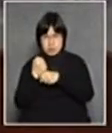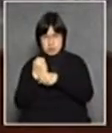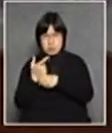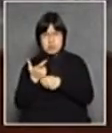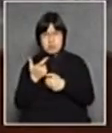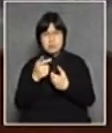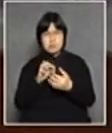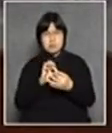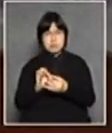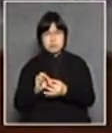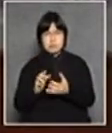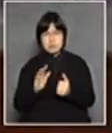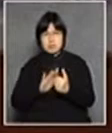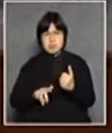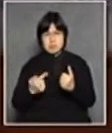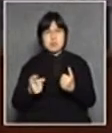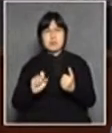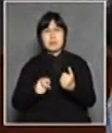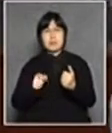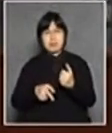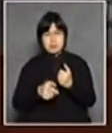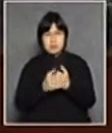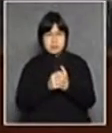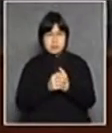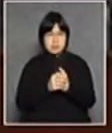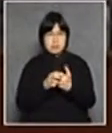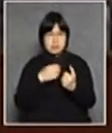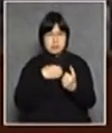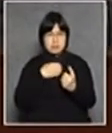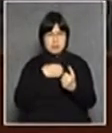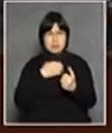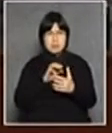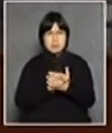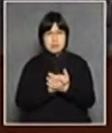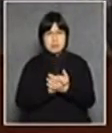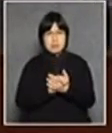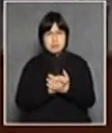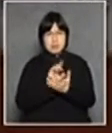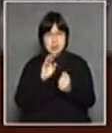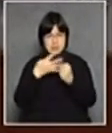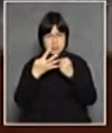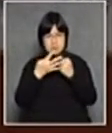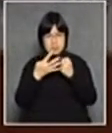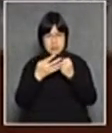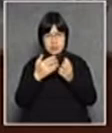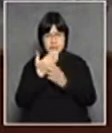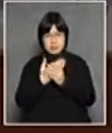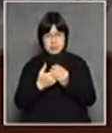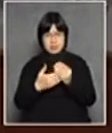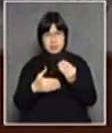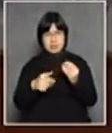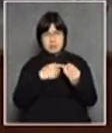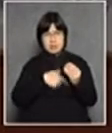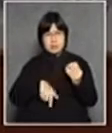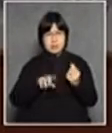帶嚟一個好大嘅影響。咁所以變咗嚟講話咧，我覺得一點第四點，阿葉劉淑儀如果落第四點裏邊嚟講